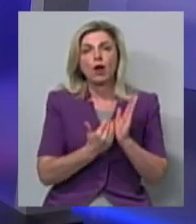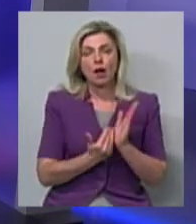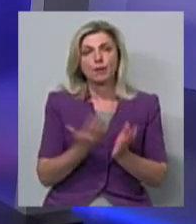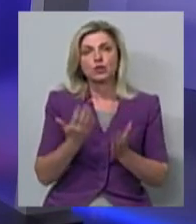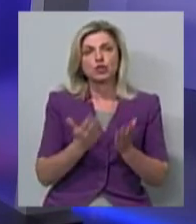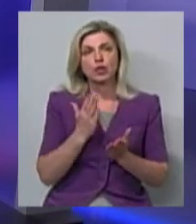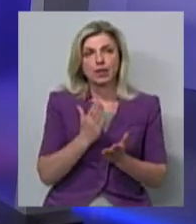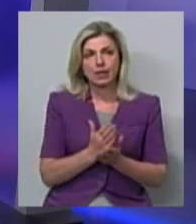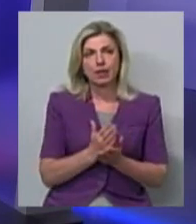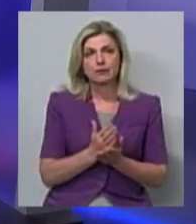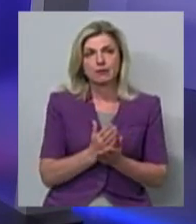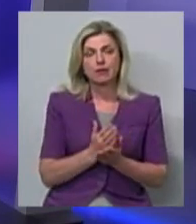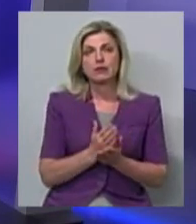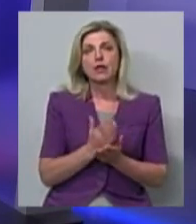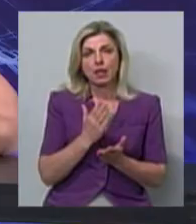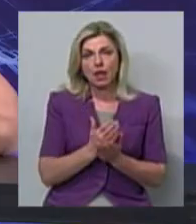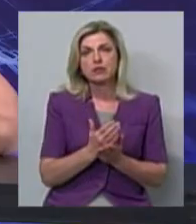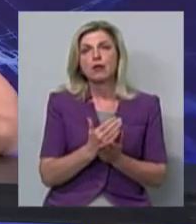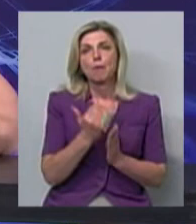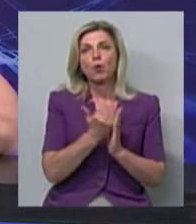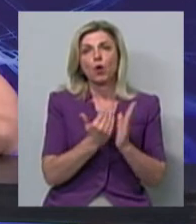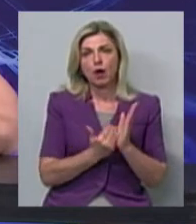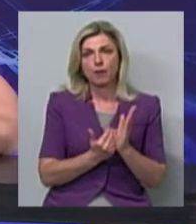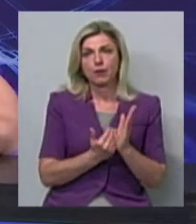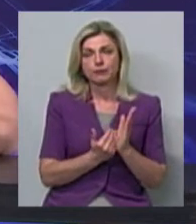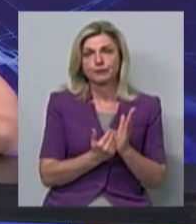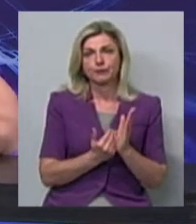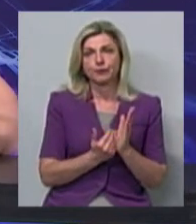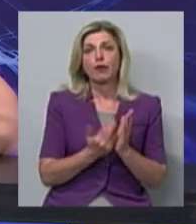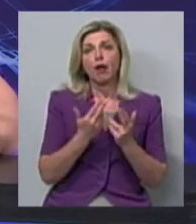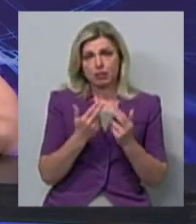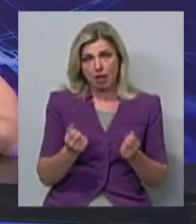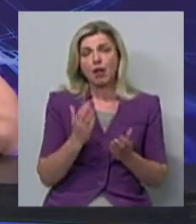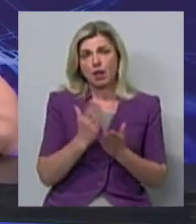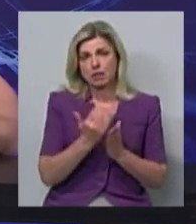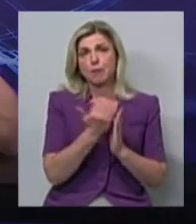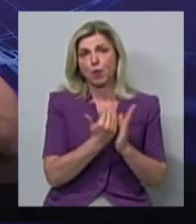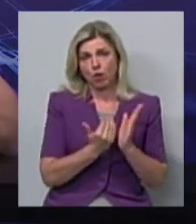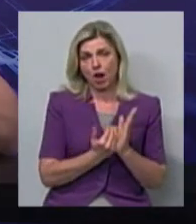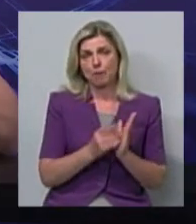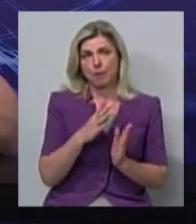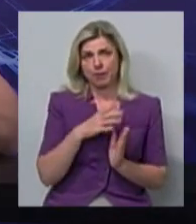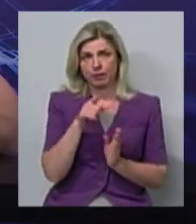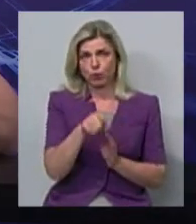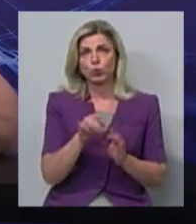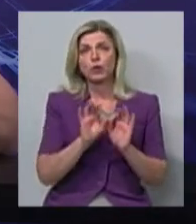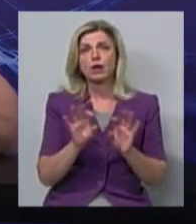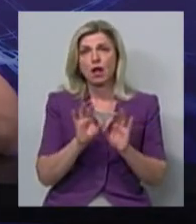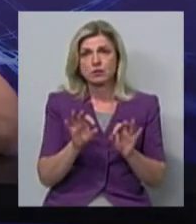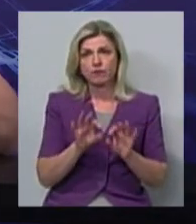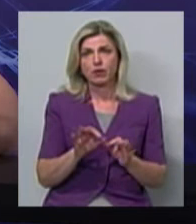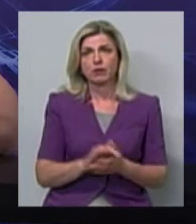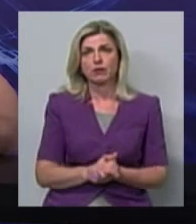зокрема, хворими на дистрофію Дюшена? Конечно, существует программа. Например, вот тут упоминалась